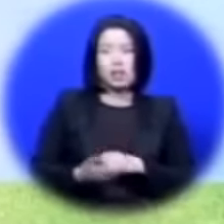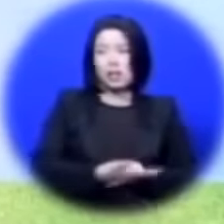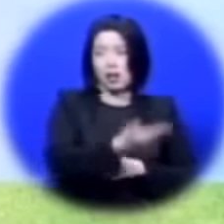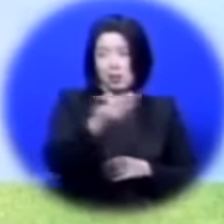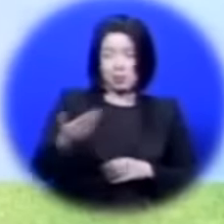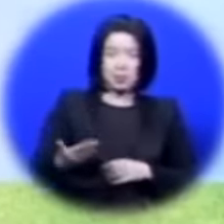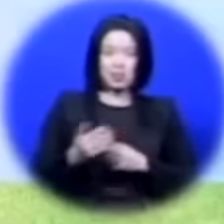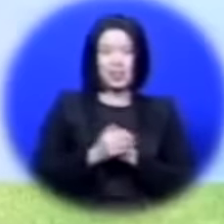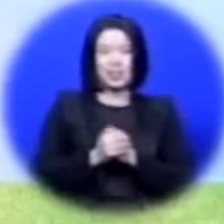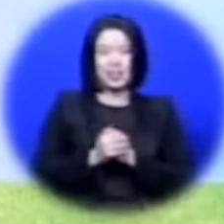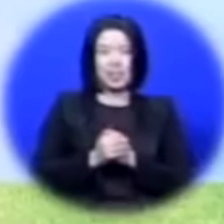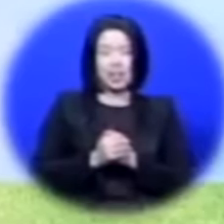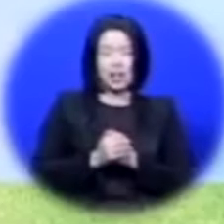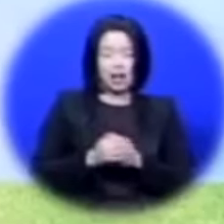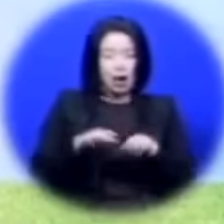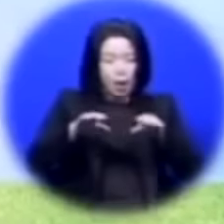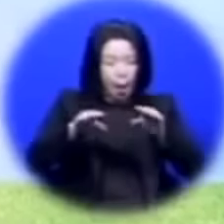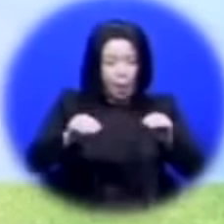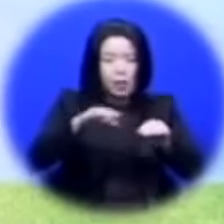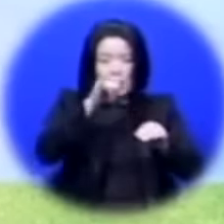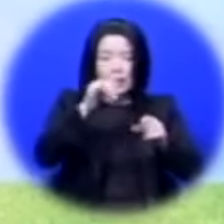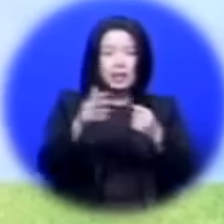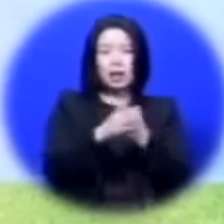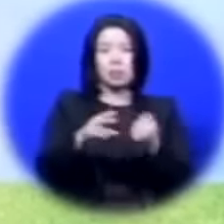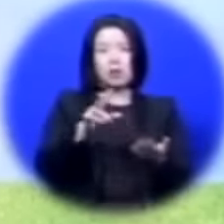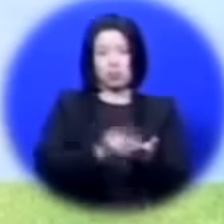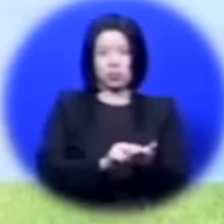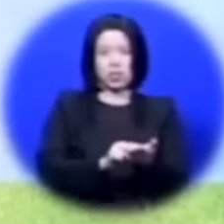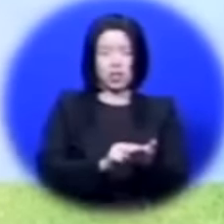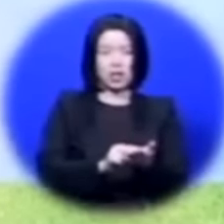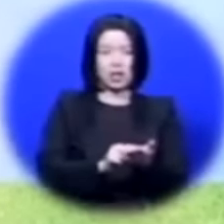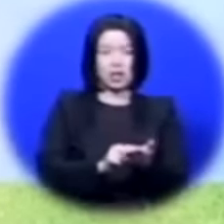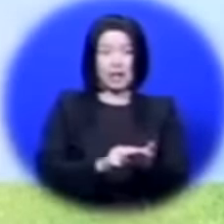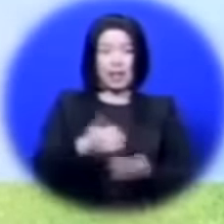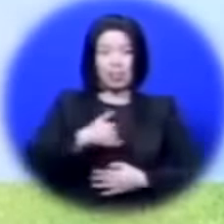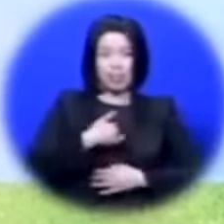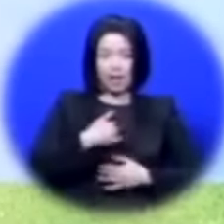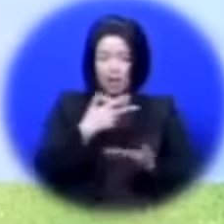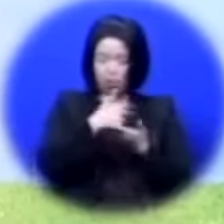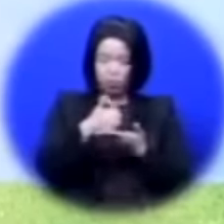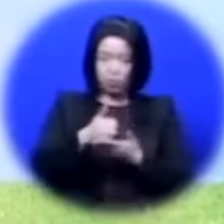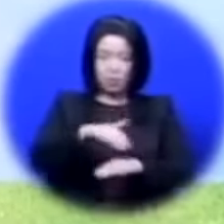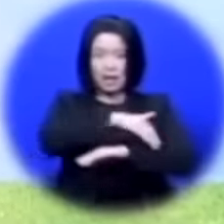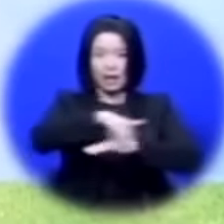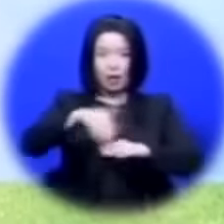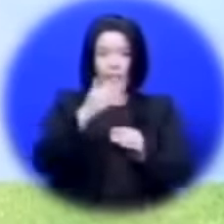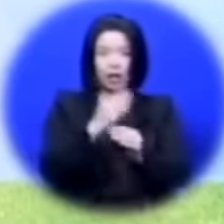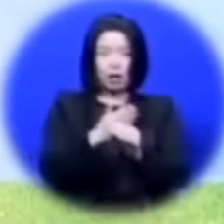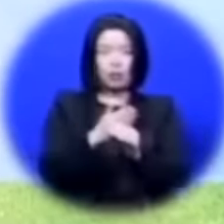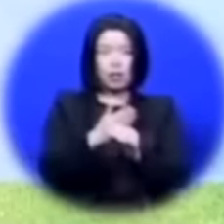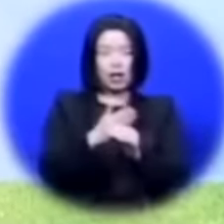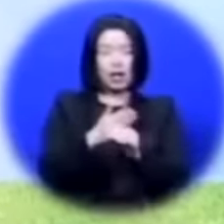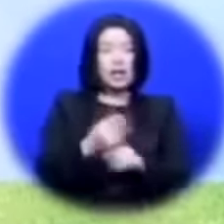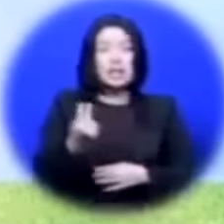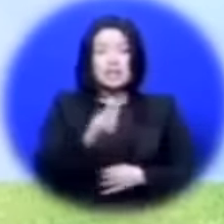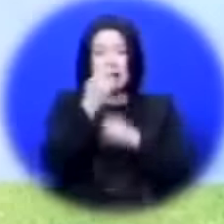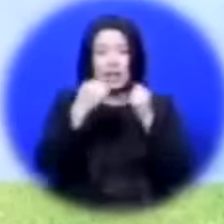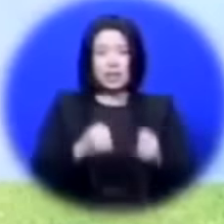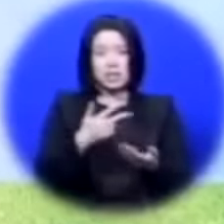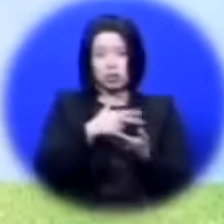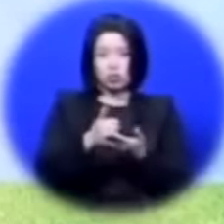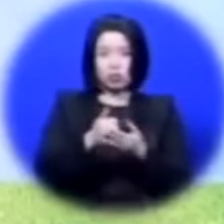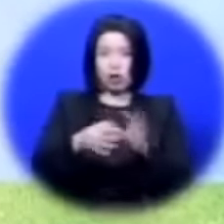여러분 머물러 있으니까 문진 거예요 내가 주님의 계획 가운데 살아계신 주님과의